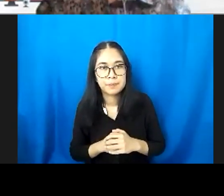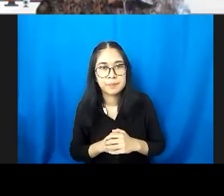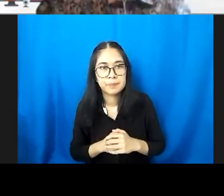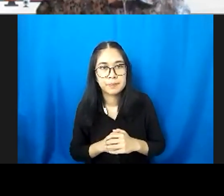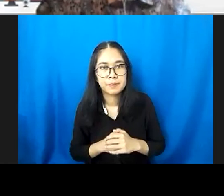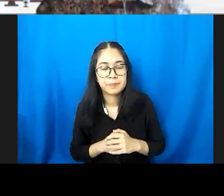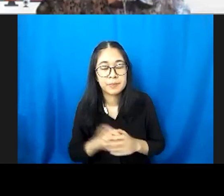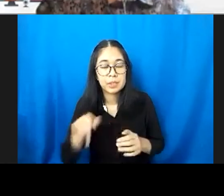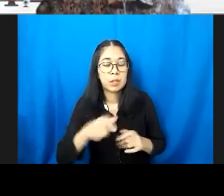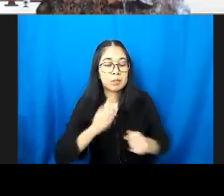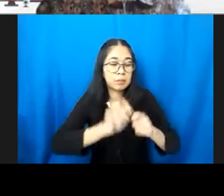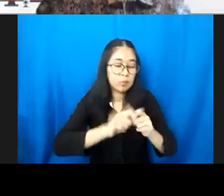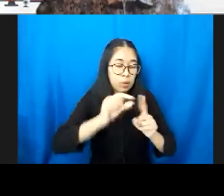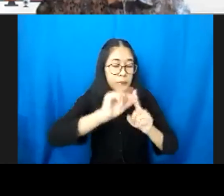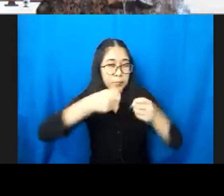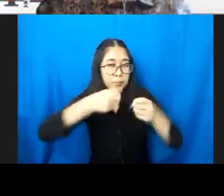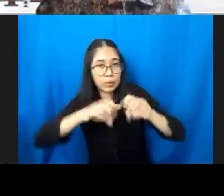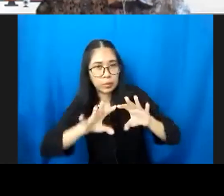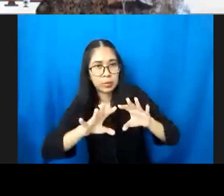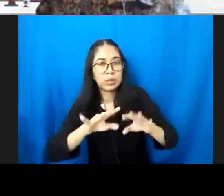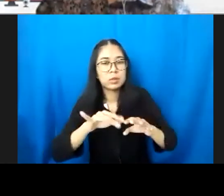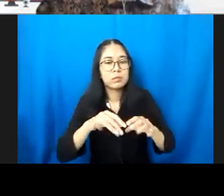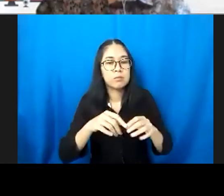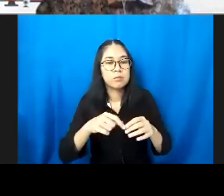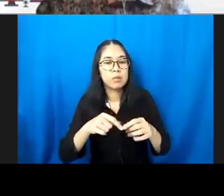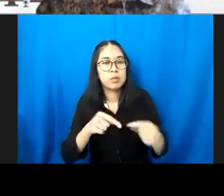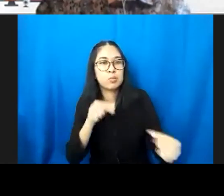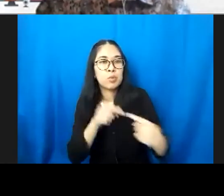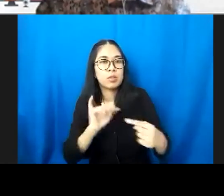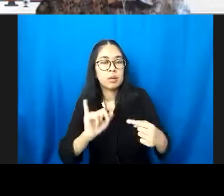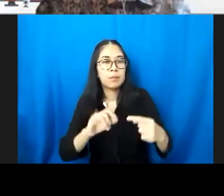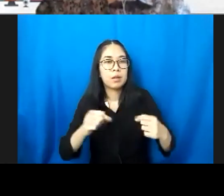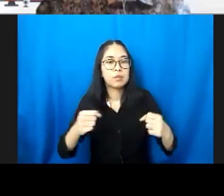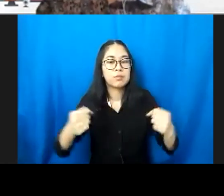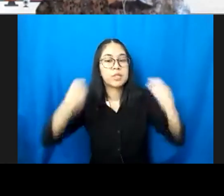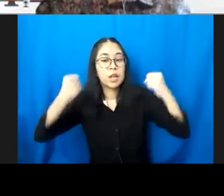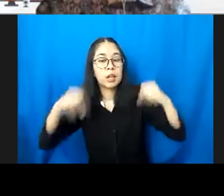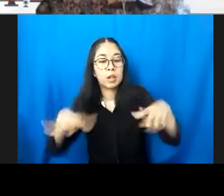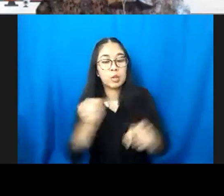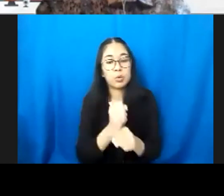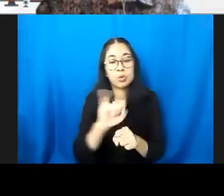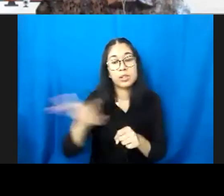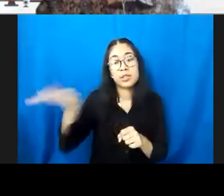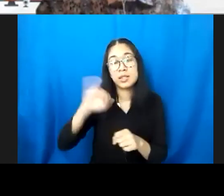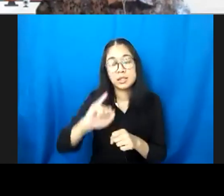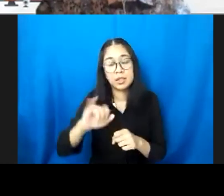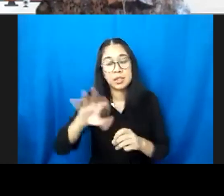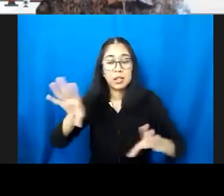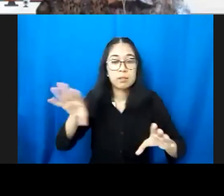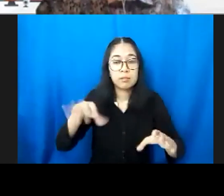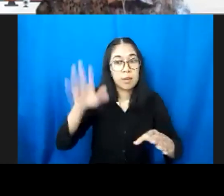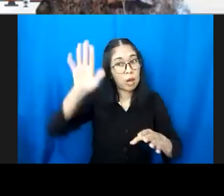produk-produk yang tidak sejalan dengan kesehatan dan gizi, maka mohon maaf tidak diajak di dalam